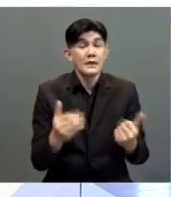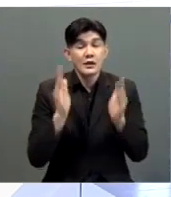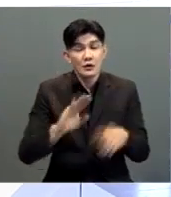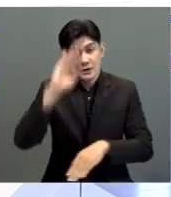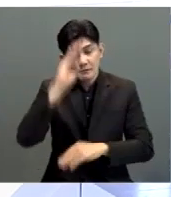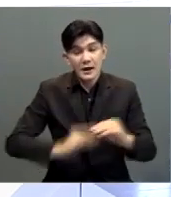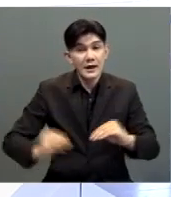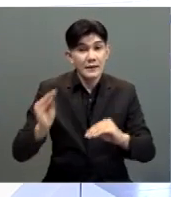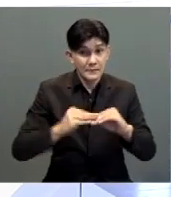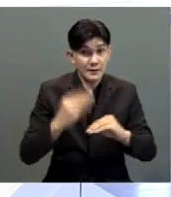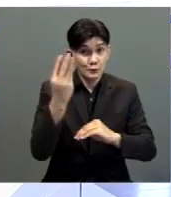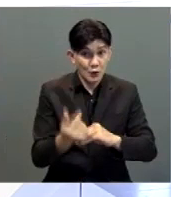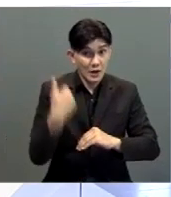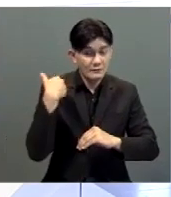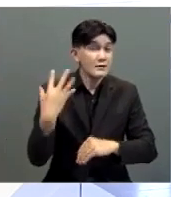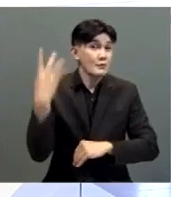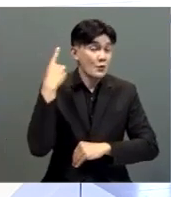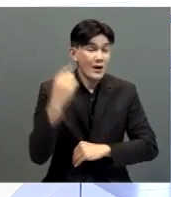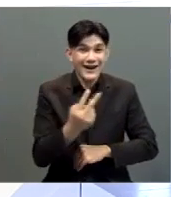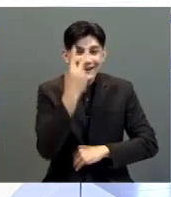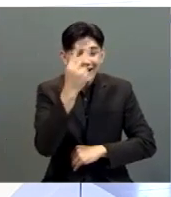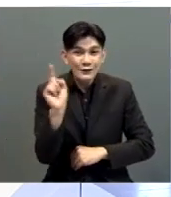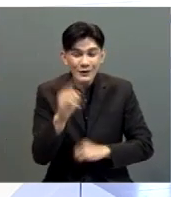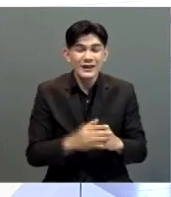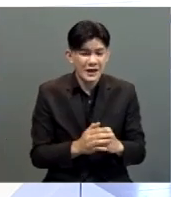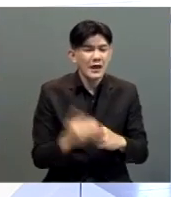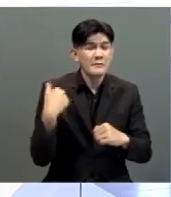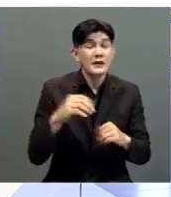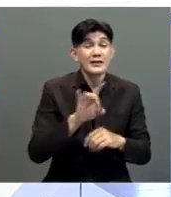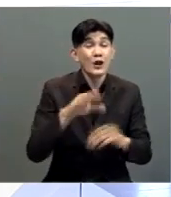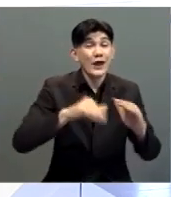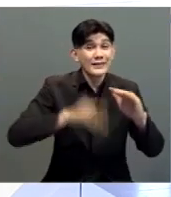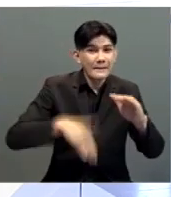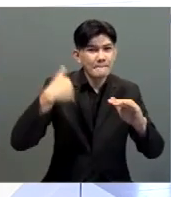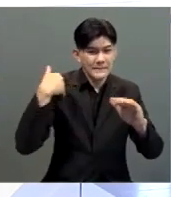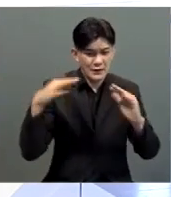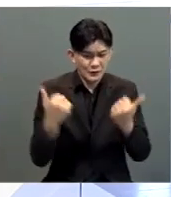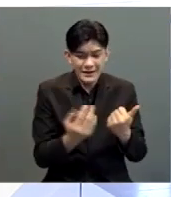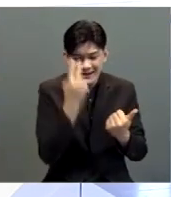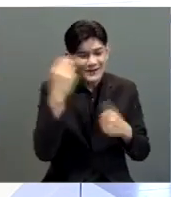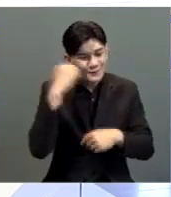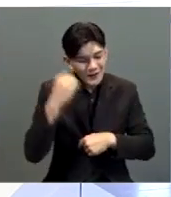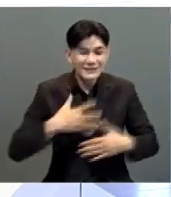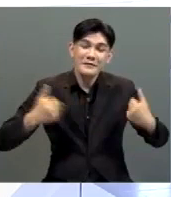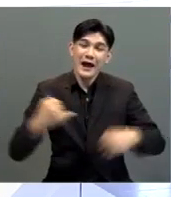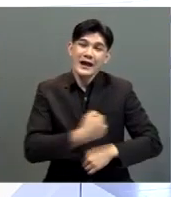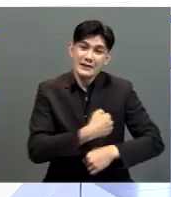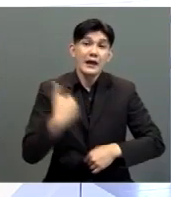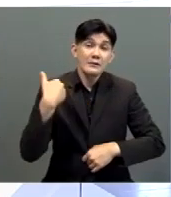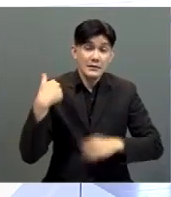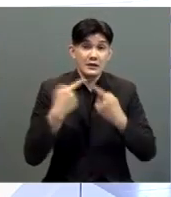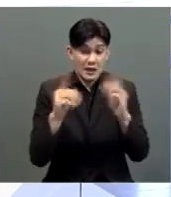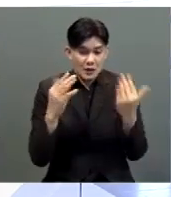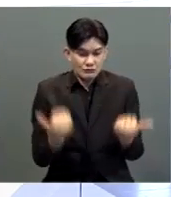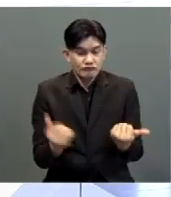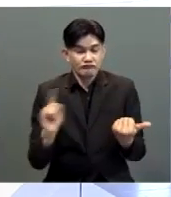วผู้ป่วยเพิ่มขึนหลายคนบอกวาห เมื่วันเห็นตัเลข 2 หักหๆ วนมาติดๆกันแบบนี้รู้สึกล่งใจมากยิงขึ้นนะคะ